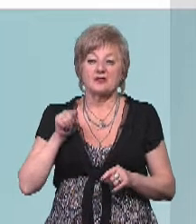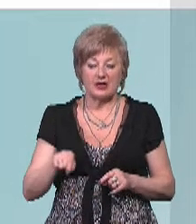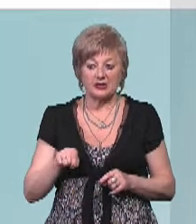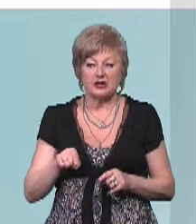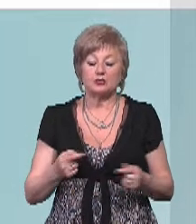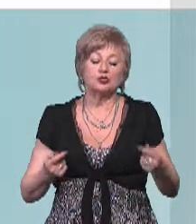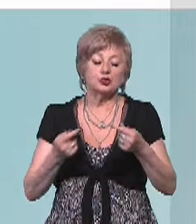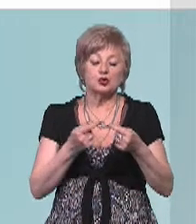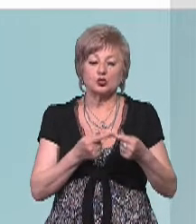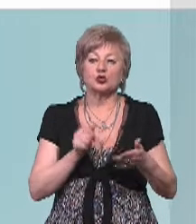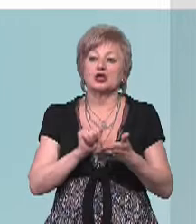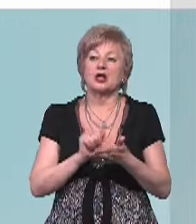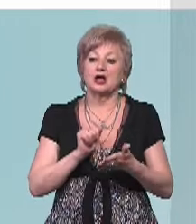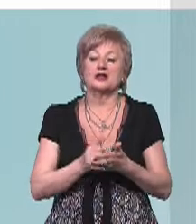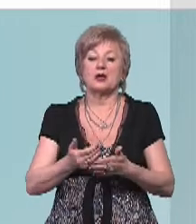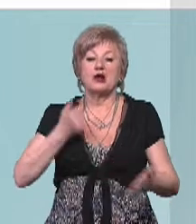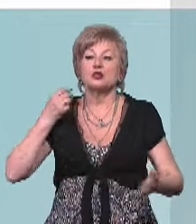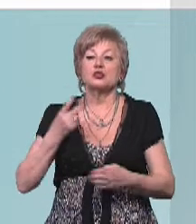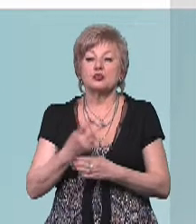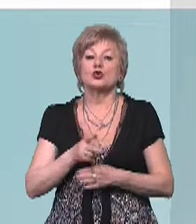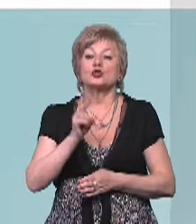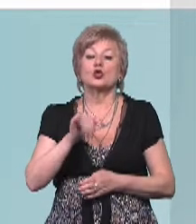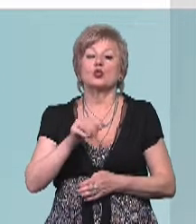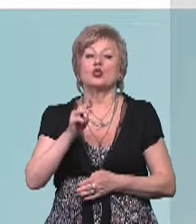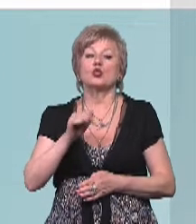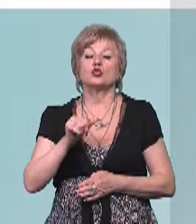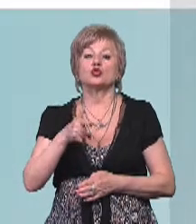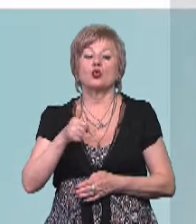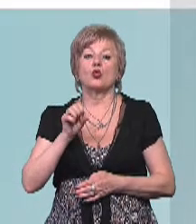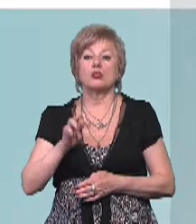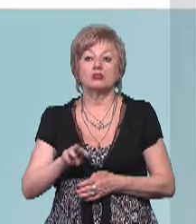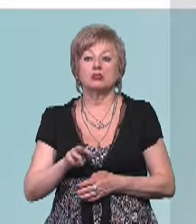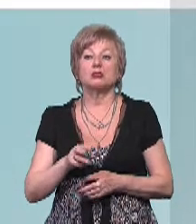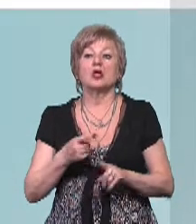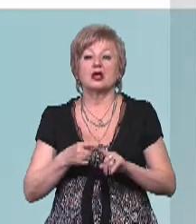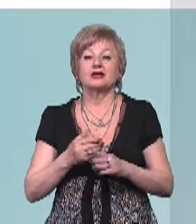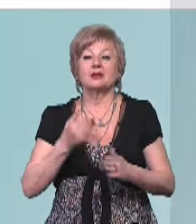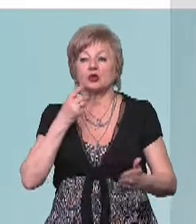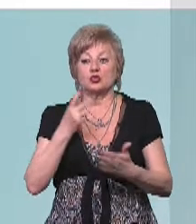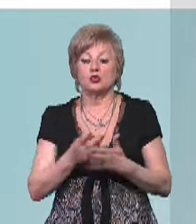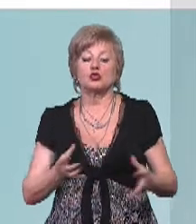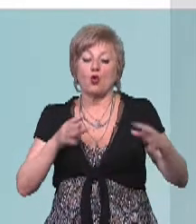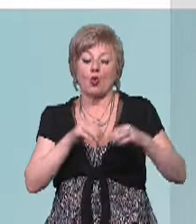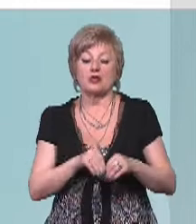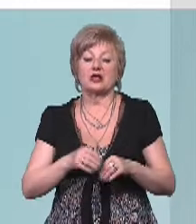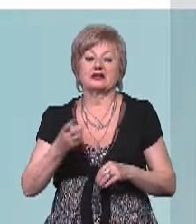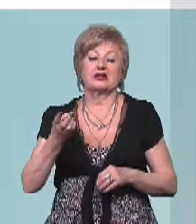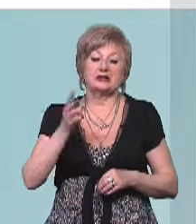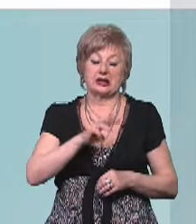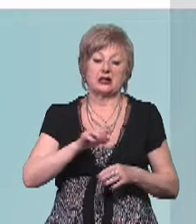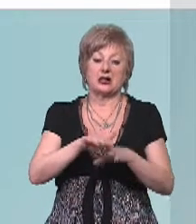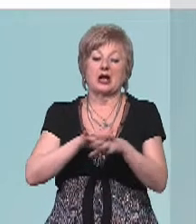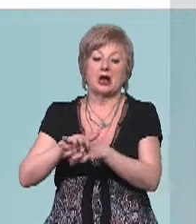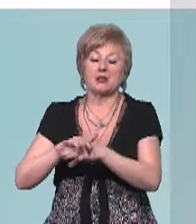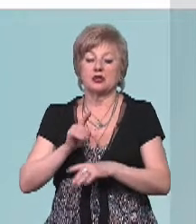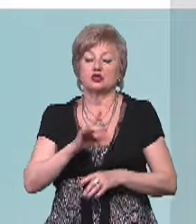в остаточній редакції передбачена саме Кушугумська громада, яка саме передбачає об'єднання цих трьох громад, про які